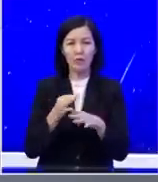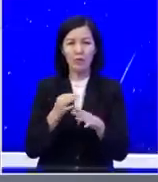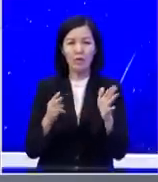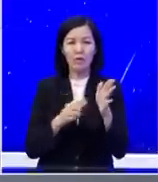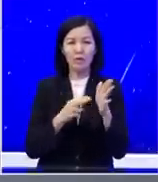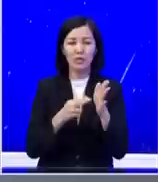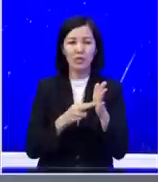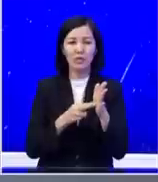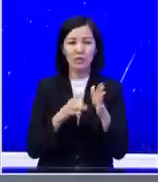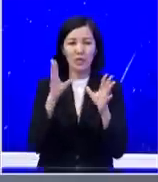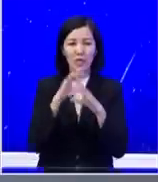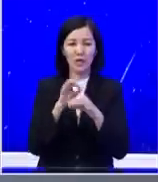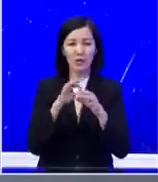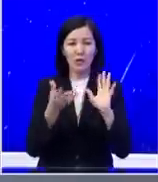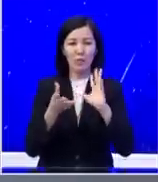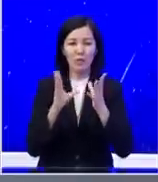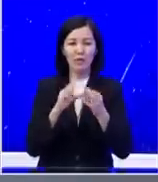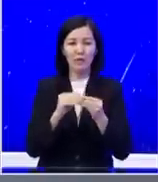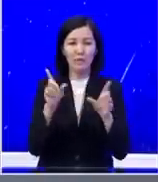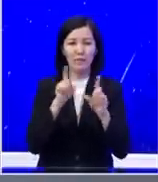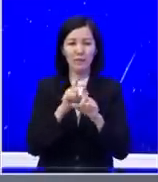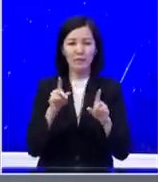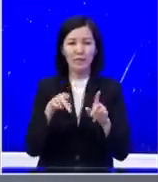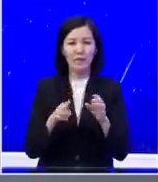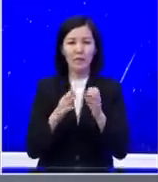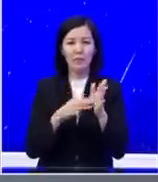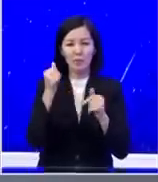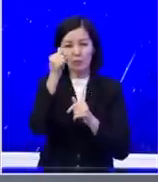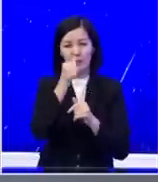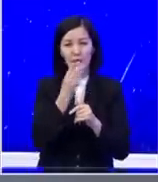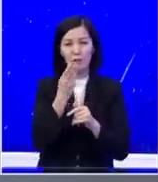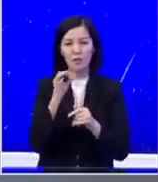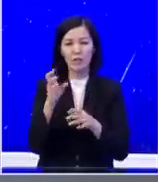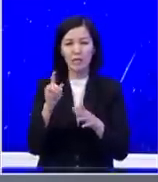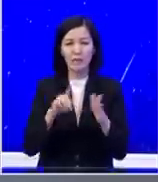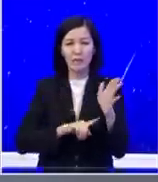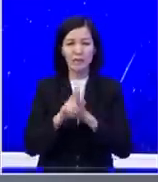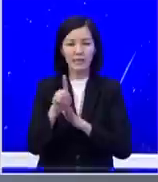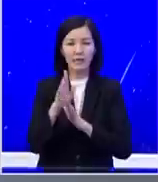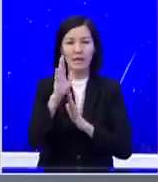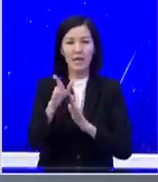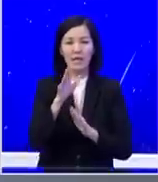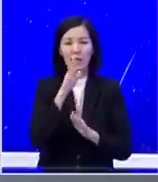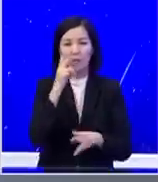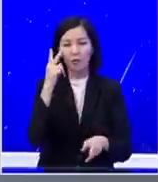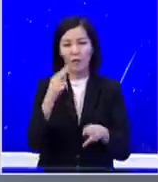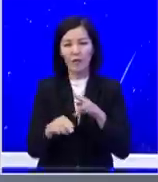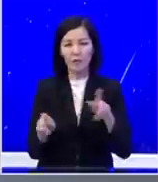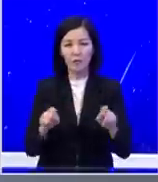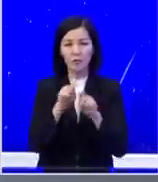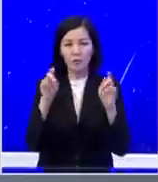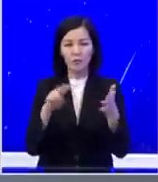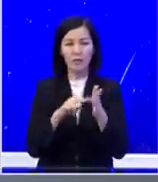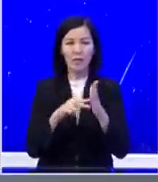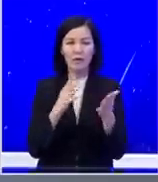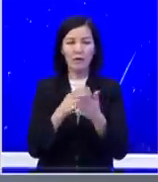7-ші талдау мекемесі. Құрылыс жұмыстары 2018 жылы шілде айында басталды. Алдағы маусым айында ашу